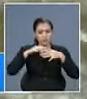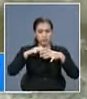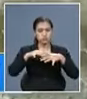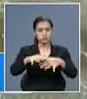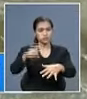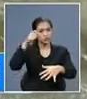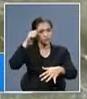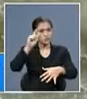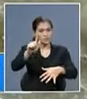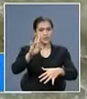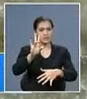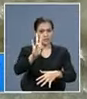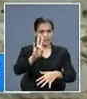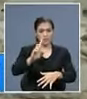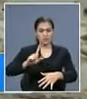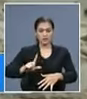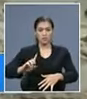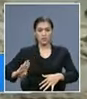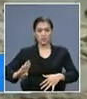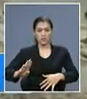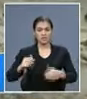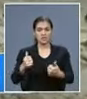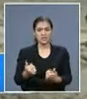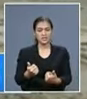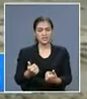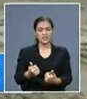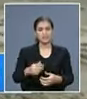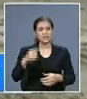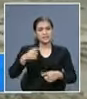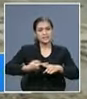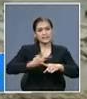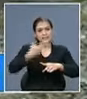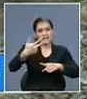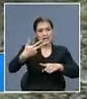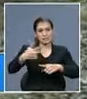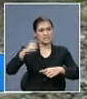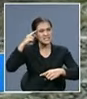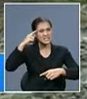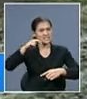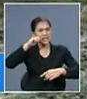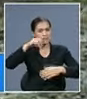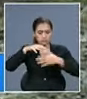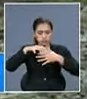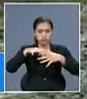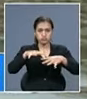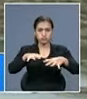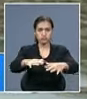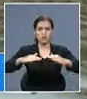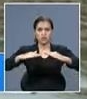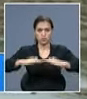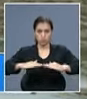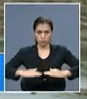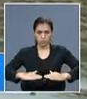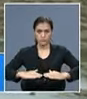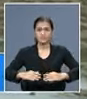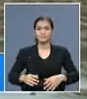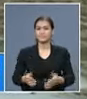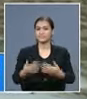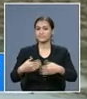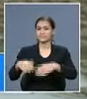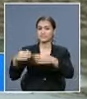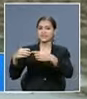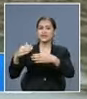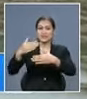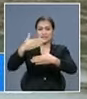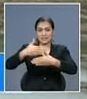วันครับซึ่งการลดปริมาณการปล่อยน้ำของเขื่อนภูมิพลในเดือนมีนาคมก็จะลดลงกว่าเดิมอีกเล็กน้อยส่วนเขื่อนสิริกิตนะครับจะลดจากปัจจุบัน